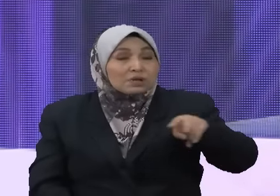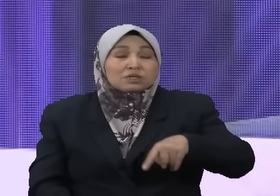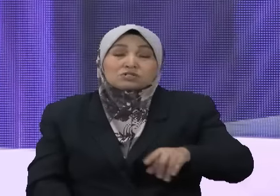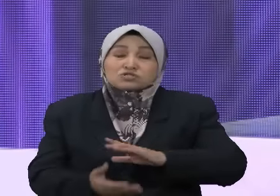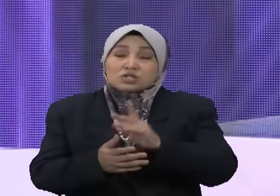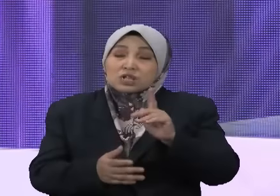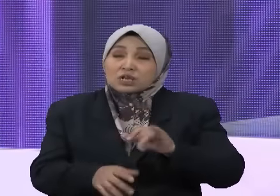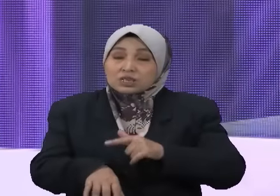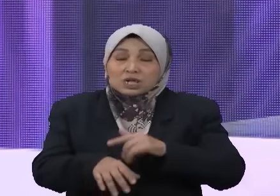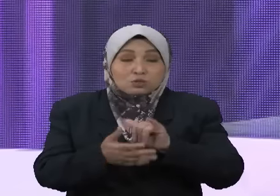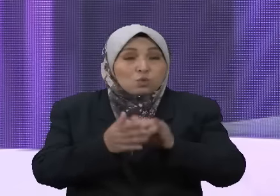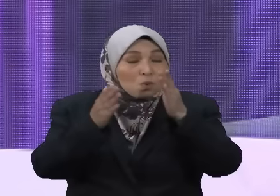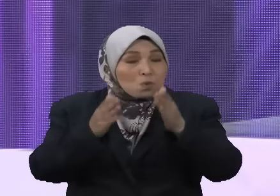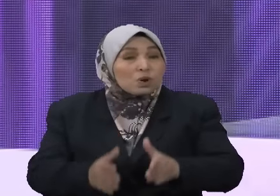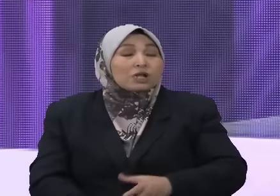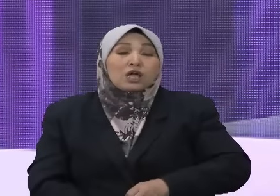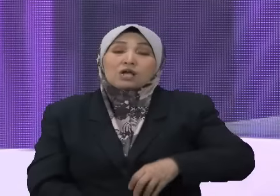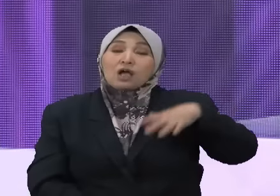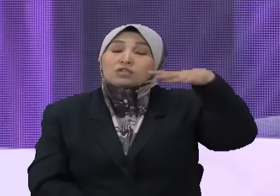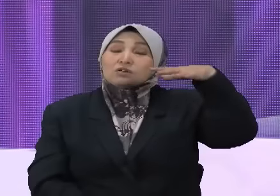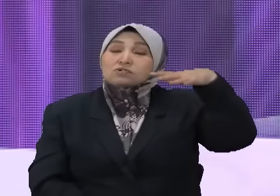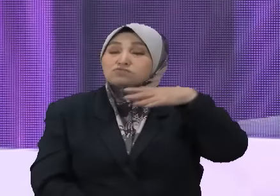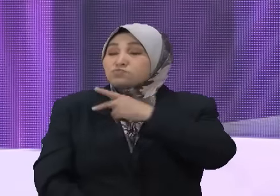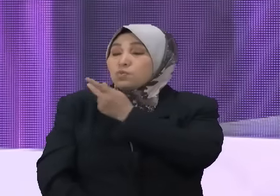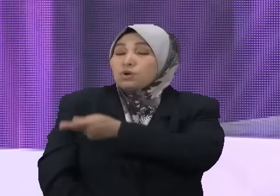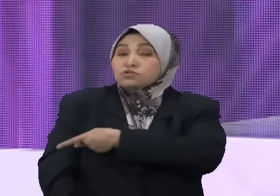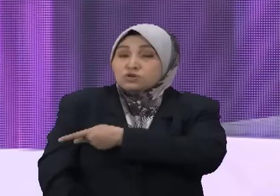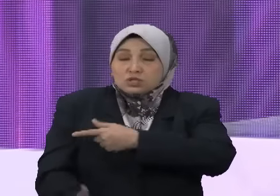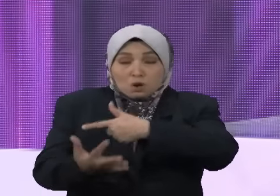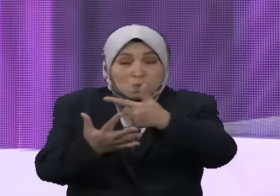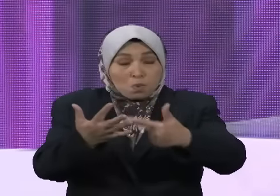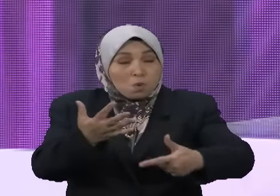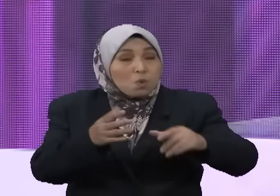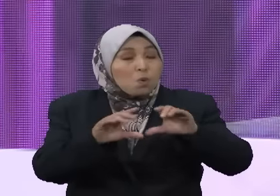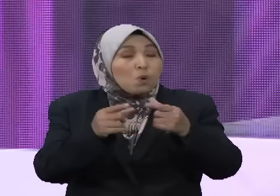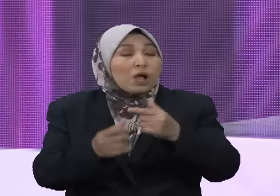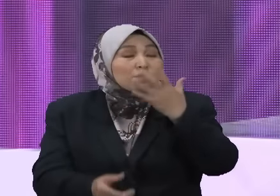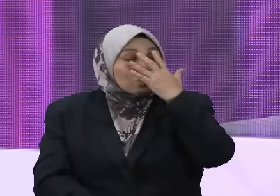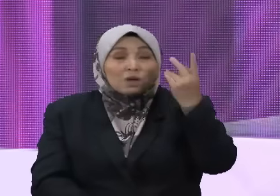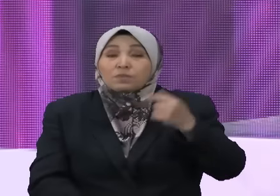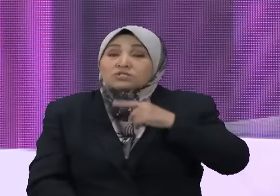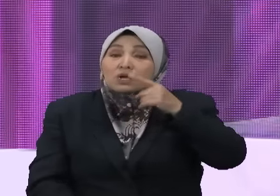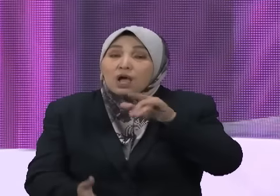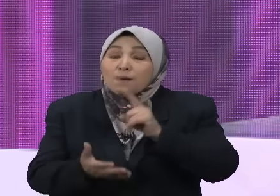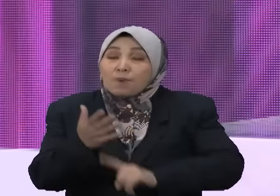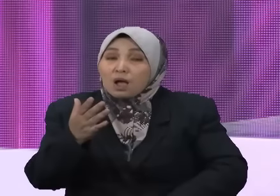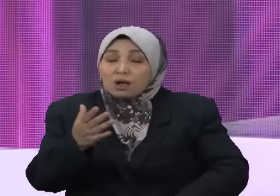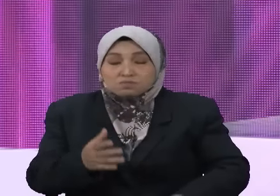maka ketika itu orang-orang yang kaya dan berpengaruh di antara golongan munafik itu apa yang akan mereka katakan